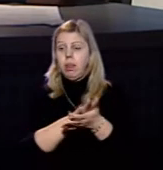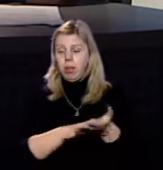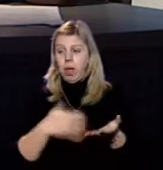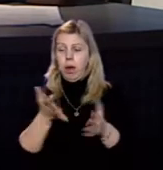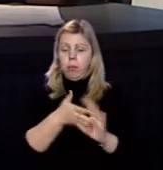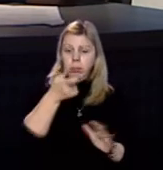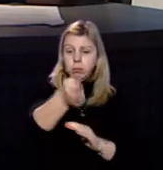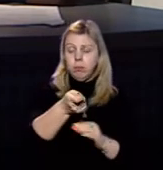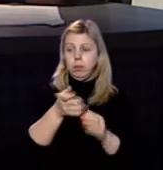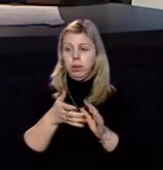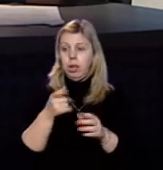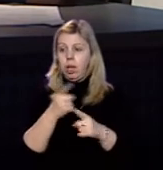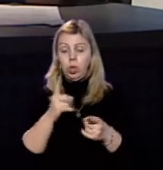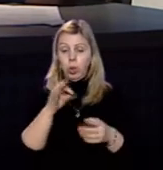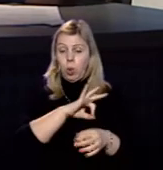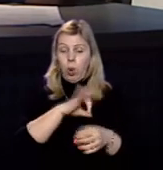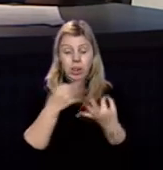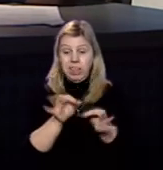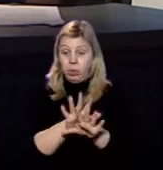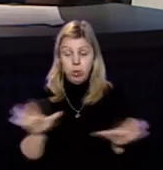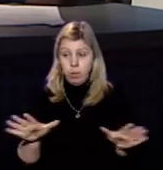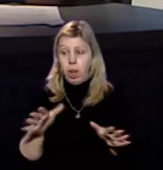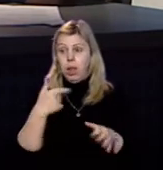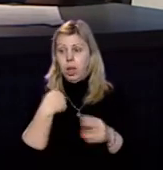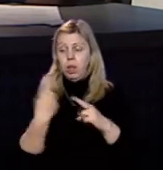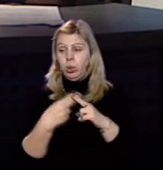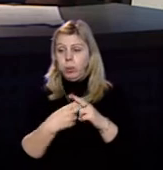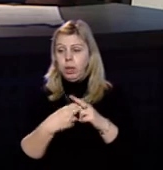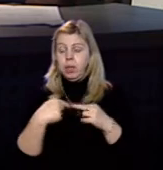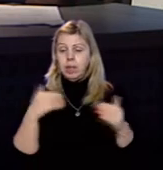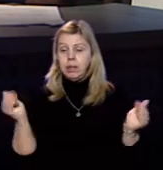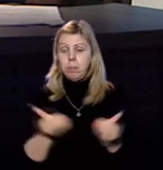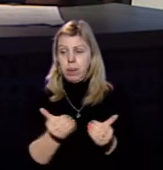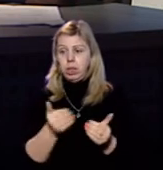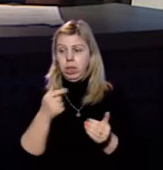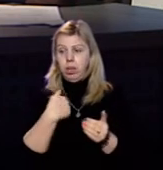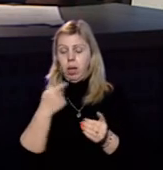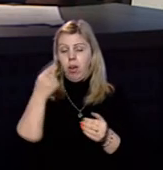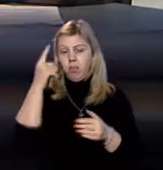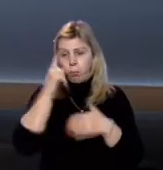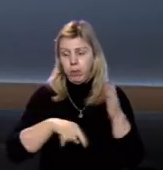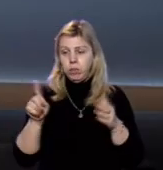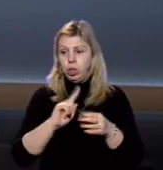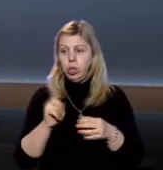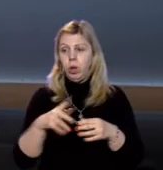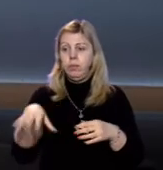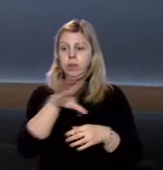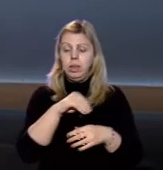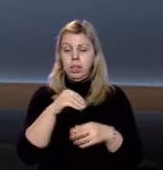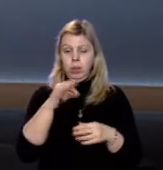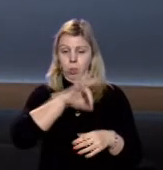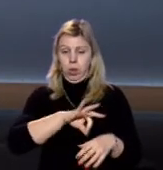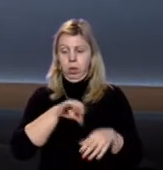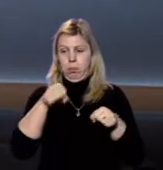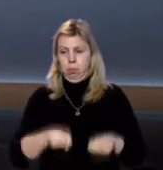подавали заяву, і якщо доходи їм не дозволяли, відповідно, у нас кількість субсидіантів зменшується, і я впевнений, що всі змогли скористатися